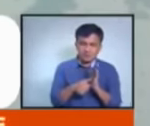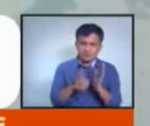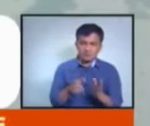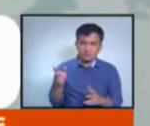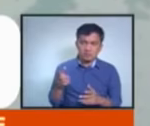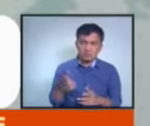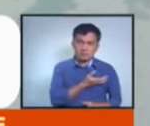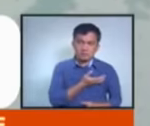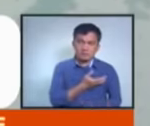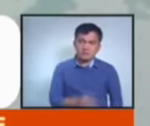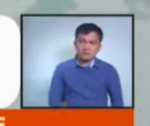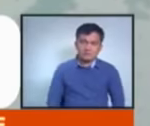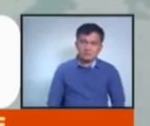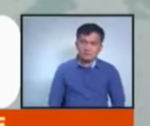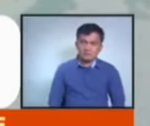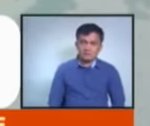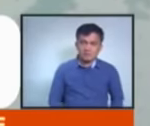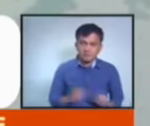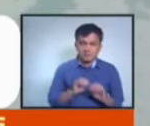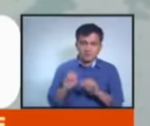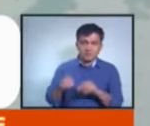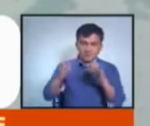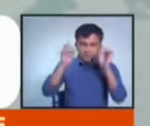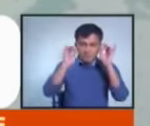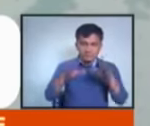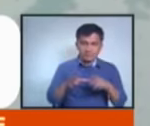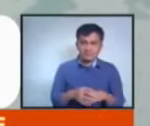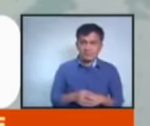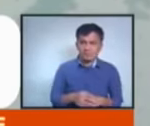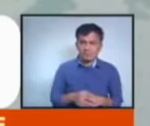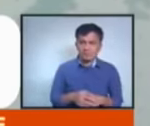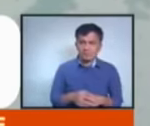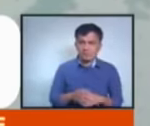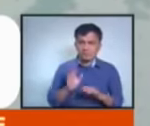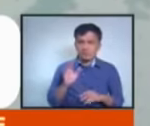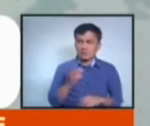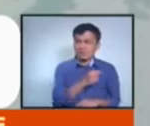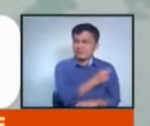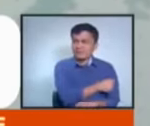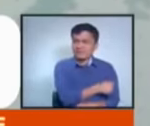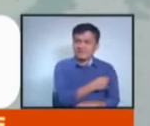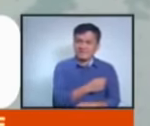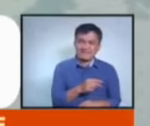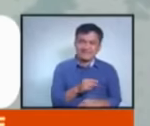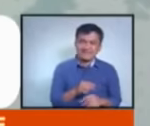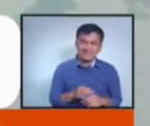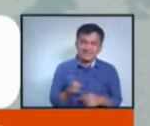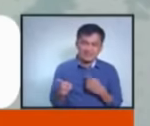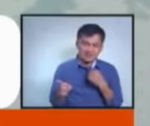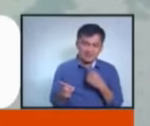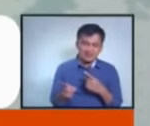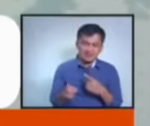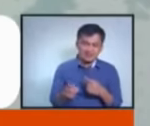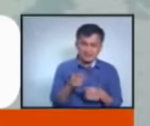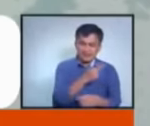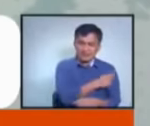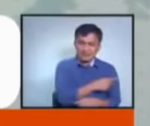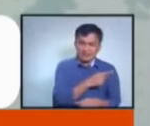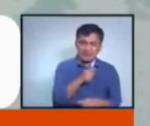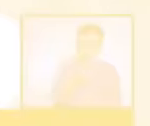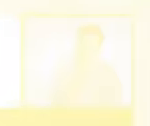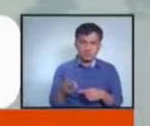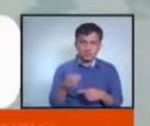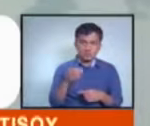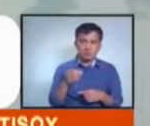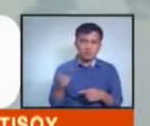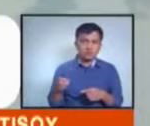ganitong kabalasubas. Nilalagay sa panganib yung, wag na yung ospital po, yun na lang pong pasyente. Grabe oh, sino pa magtitiwala